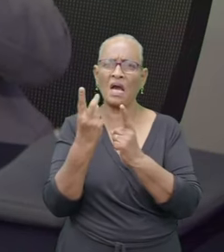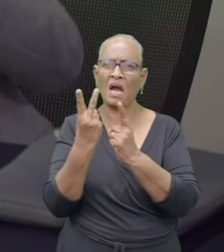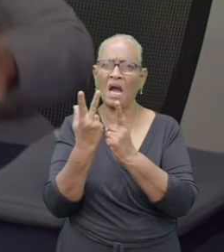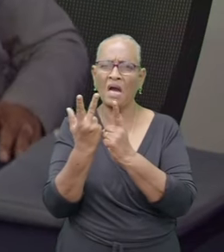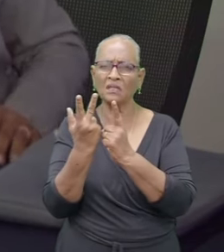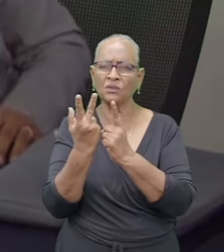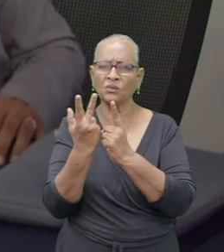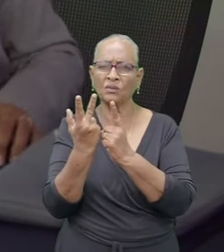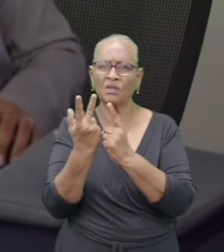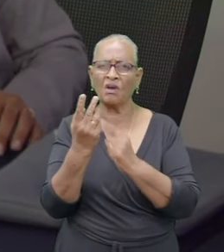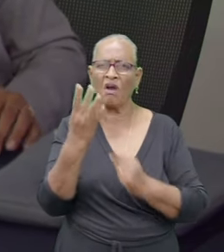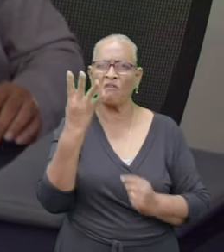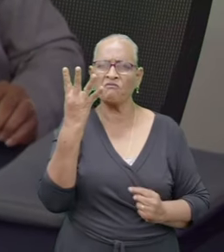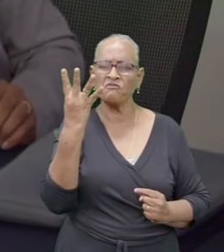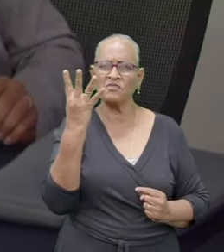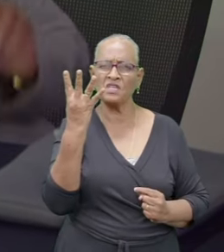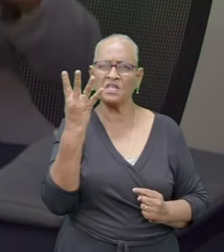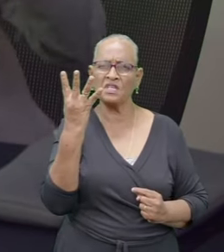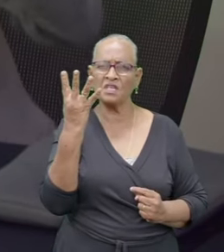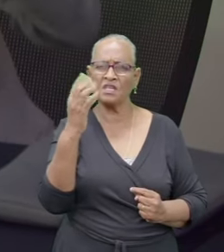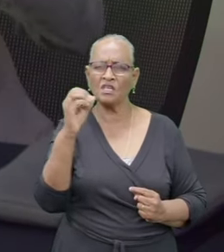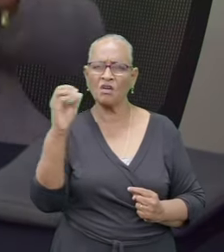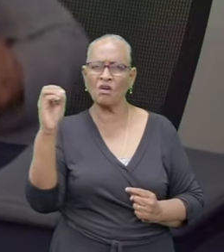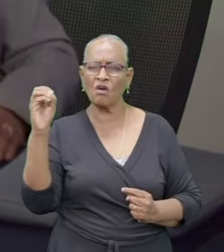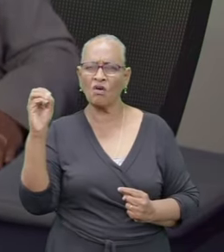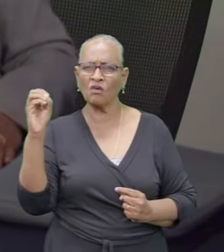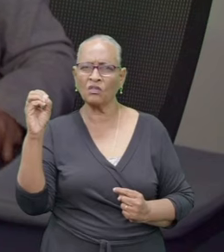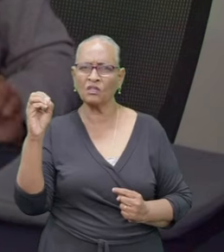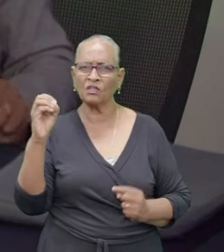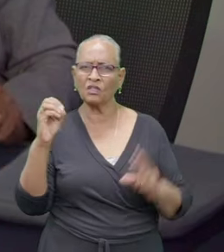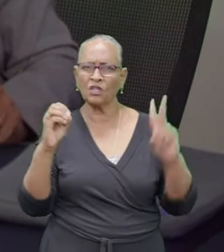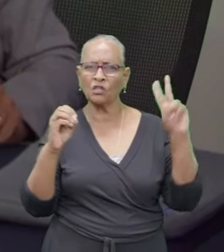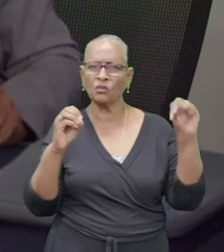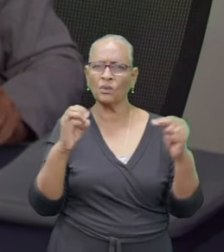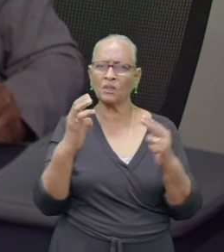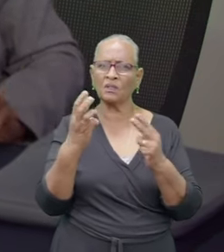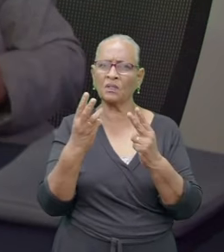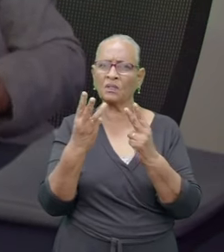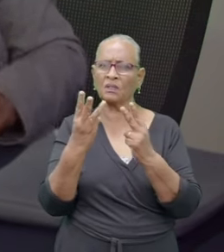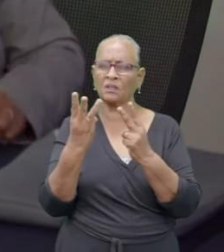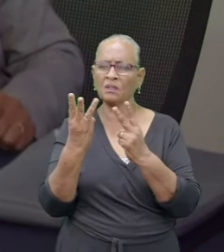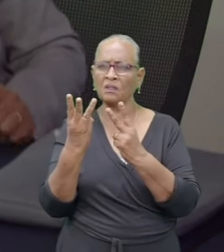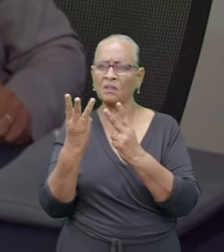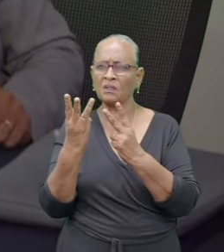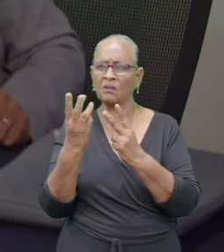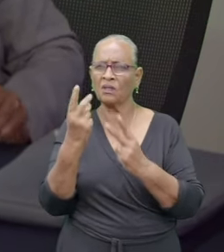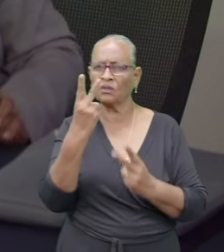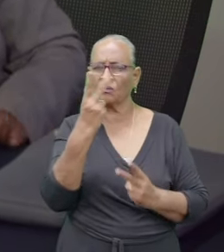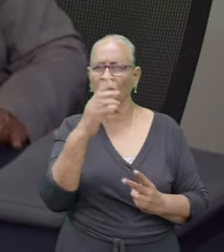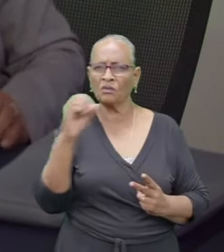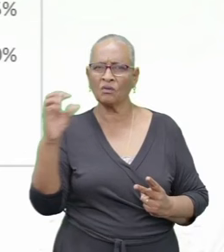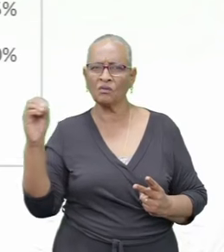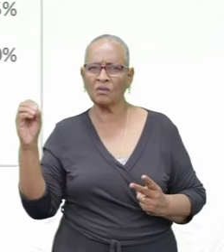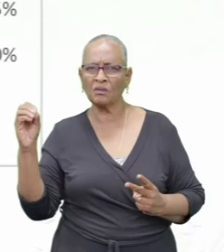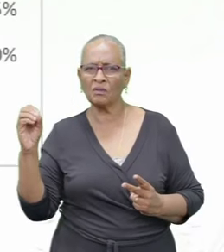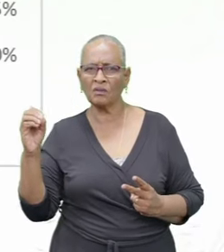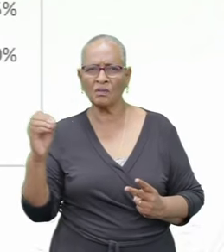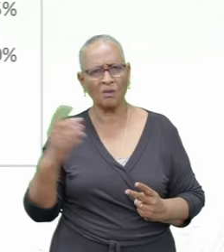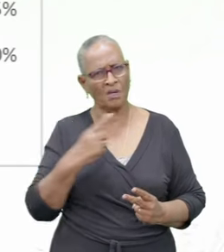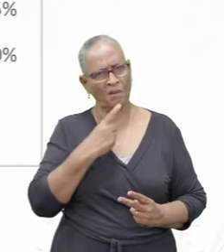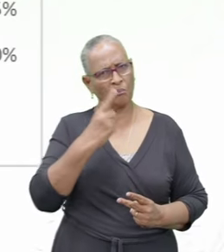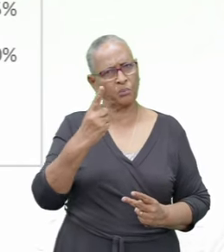NICU van 400 zoveel. En in 2023 van mij 200 zoveel. Betekent dat er minder zieke baby's